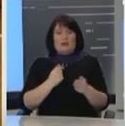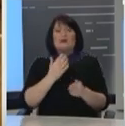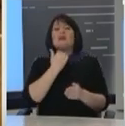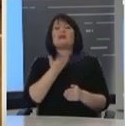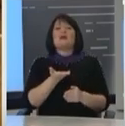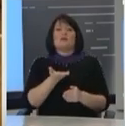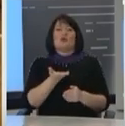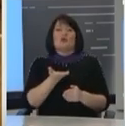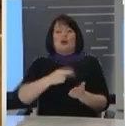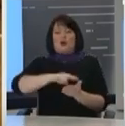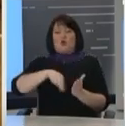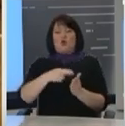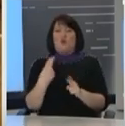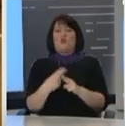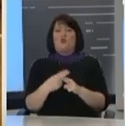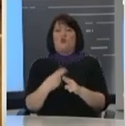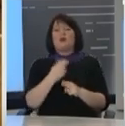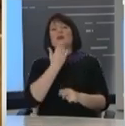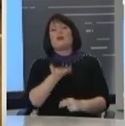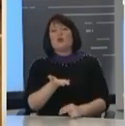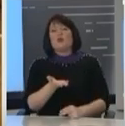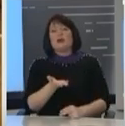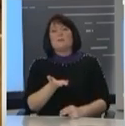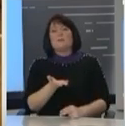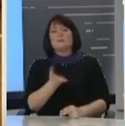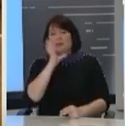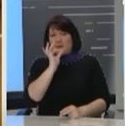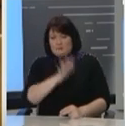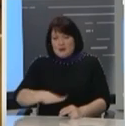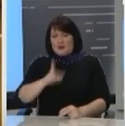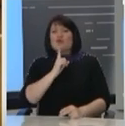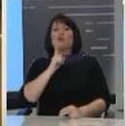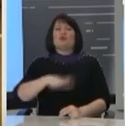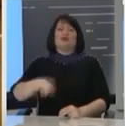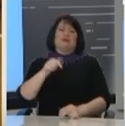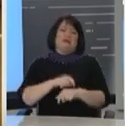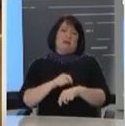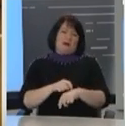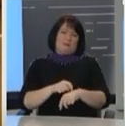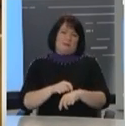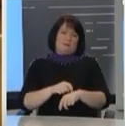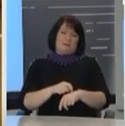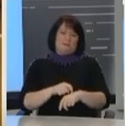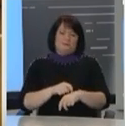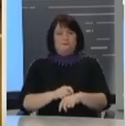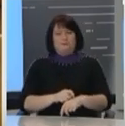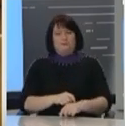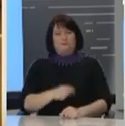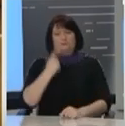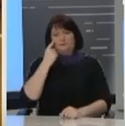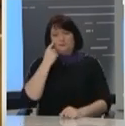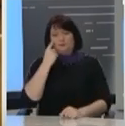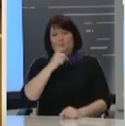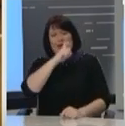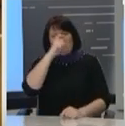έχει πρωταγωνιστικό ρόλο στις εξελίξεις σε μια πραγματικότητα σαν τη σημερινή. Σε συσχετισμούς